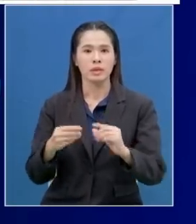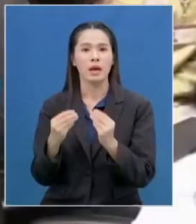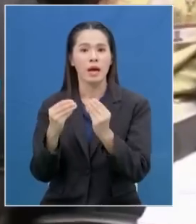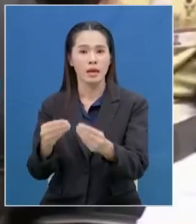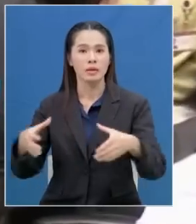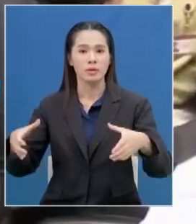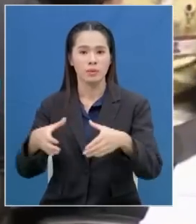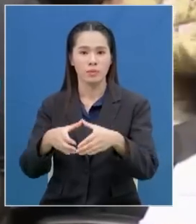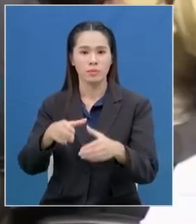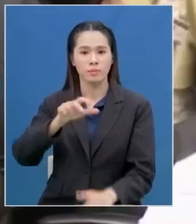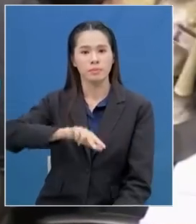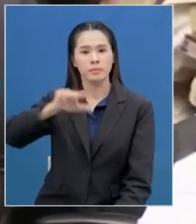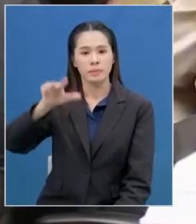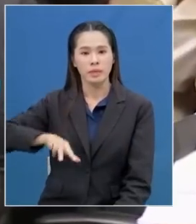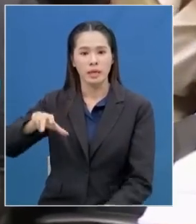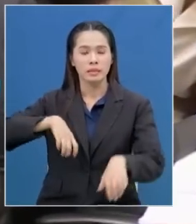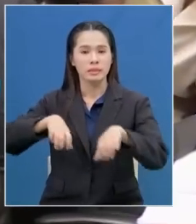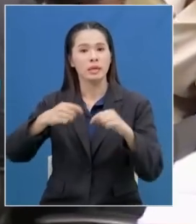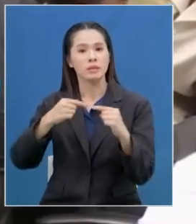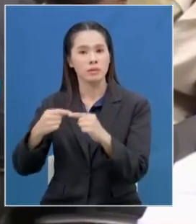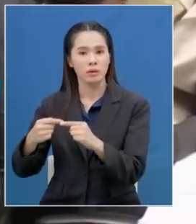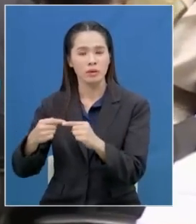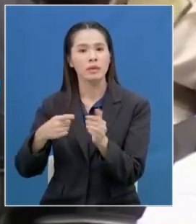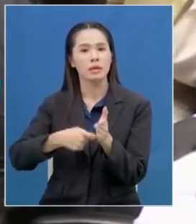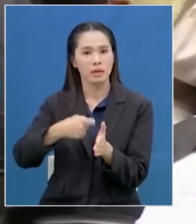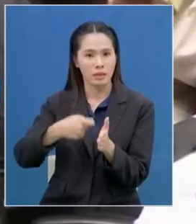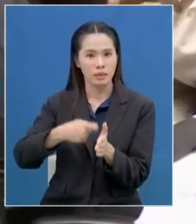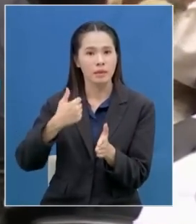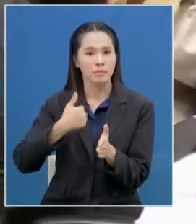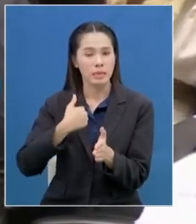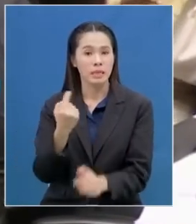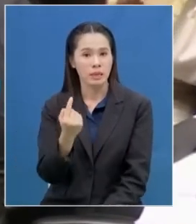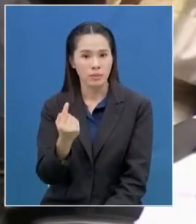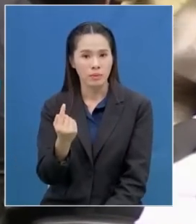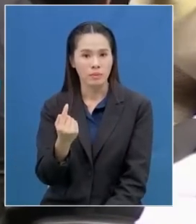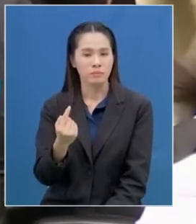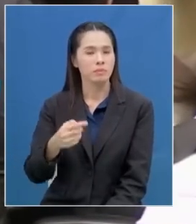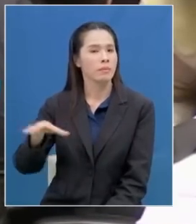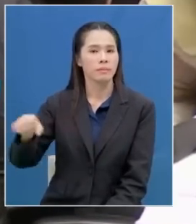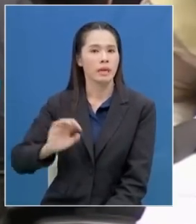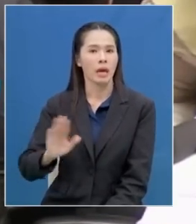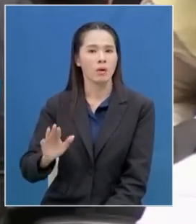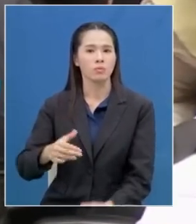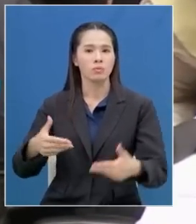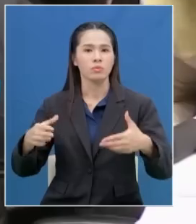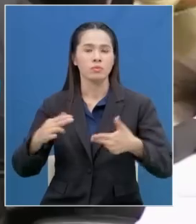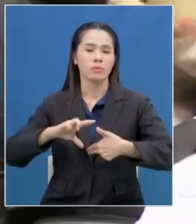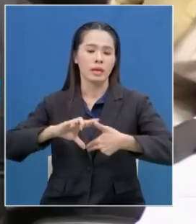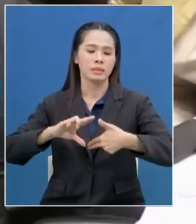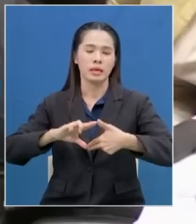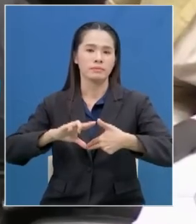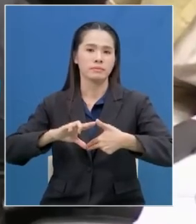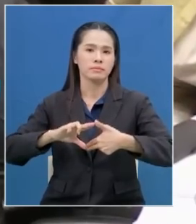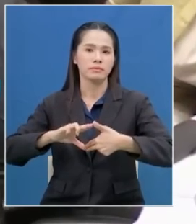ส่งไม้ต่อให้กับพรรคเพื่อไทยเนี่ยมีเงื่อนไขอย่างเดียวคือไม่เอาพลังประชารัฐและไม่